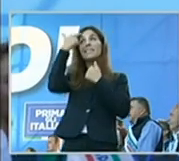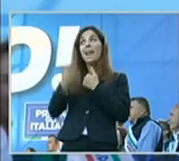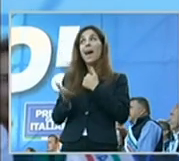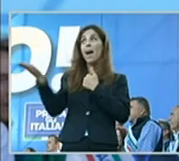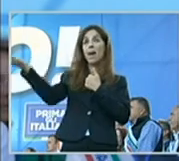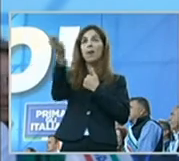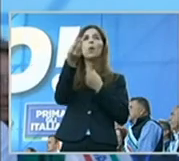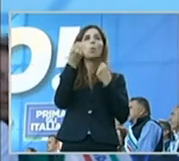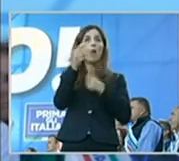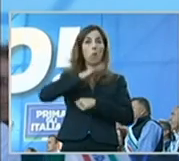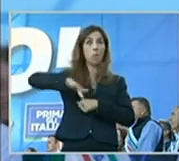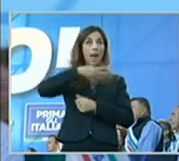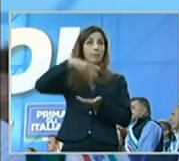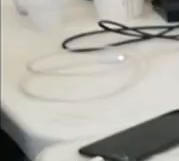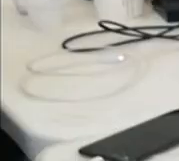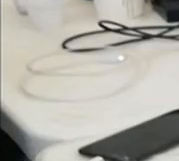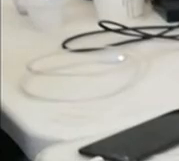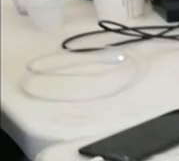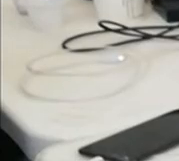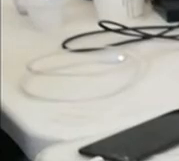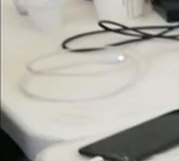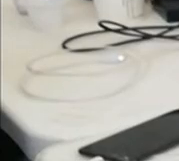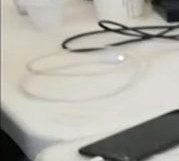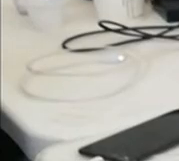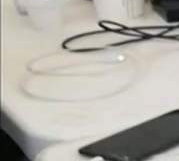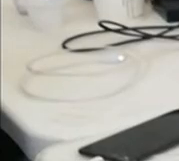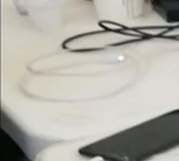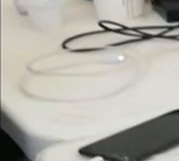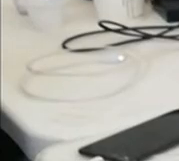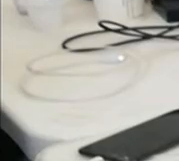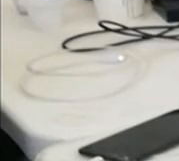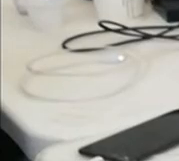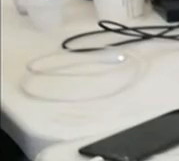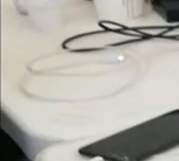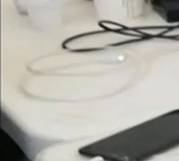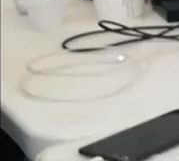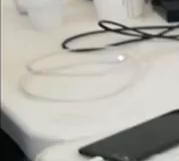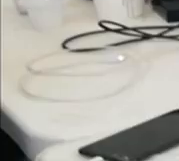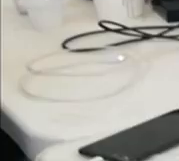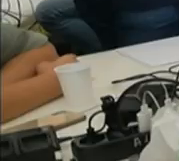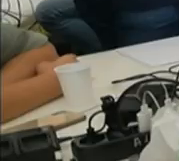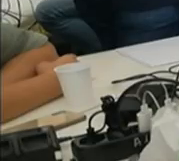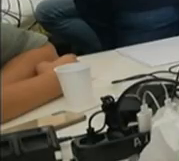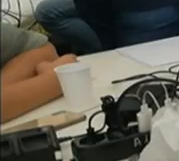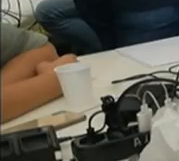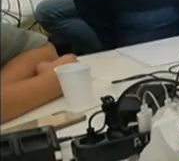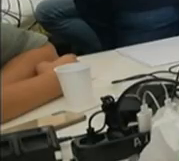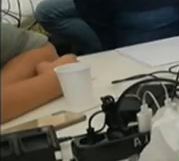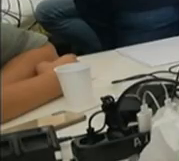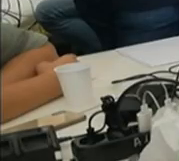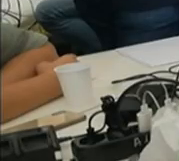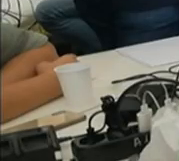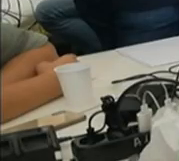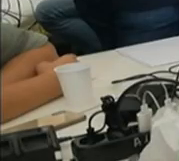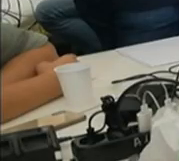in piazza ci siamo noi, loro sono nostre sorelle e nostri fratelli. E questa è la